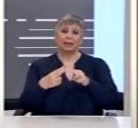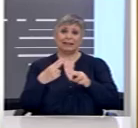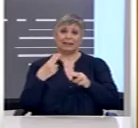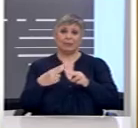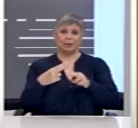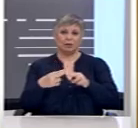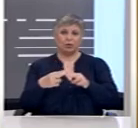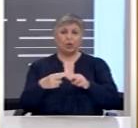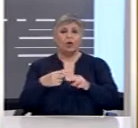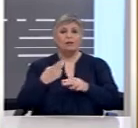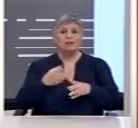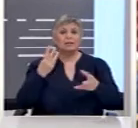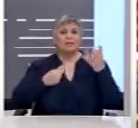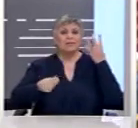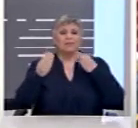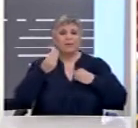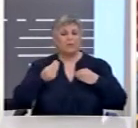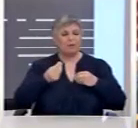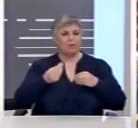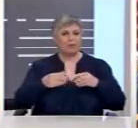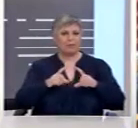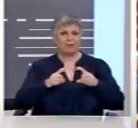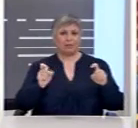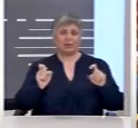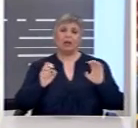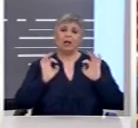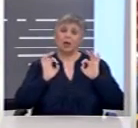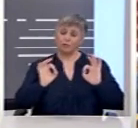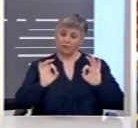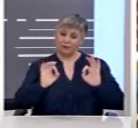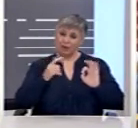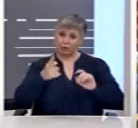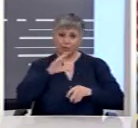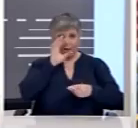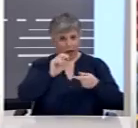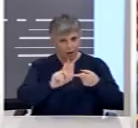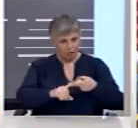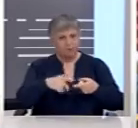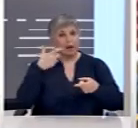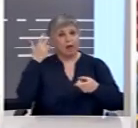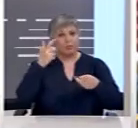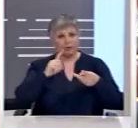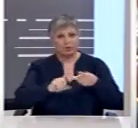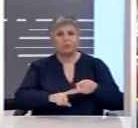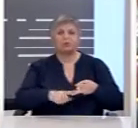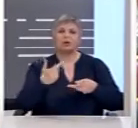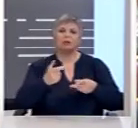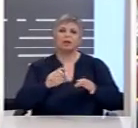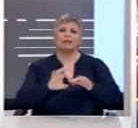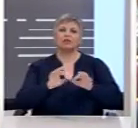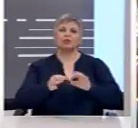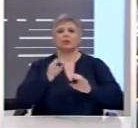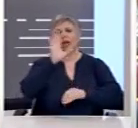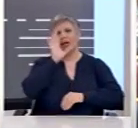ιστορική πηγή. Πάντα στο πλαίσιο της ασφάλειας, εγκυρότητας και επιστημονικής ακεραιότητας που προσφέρει το κύρος των